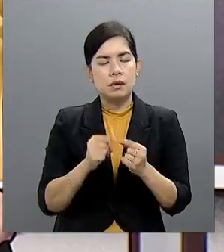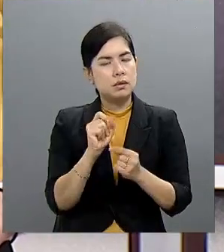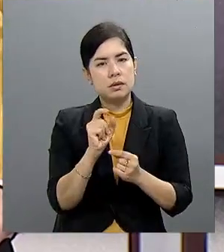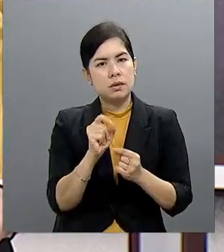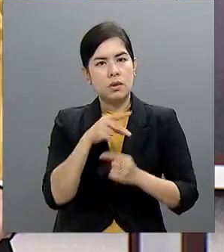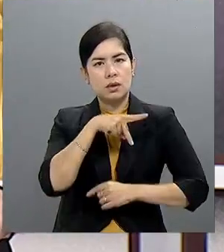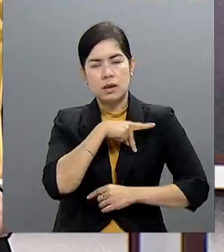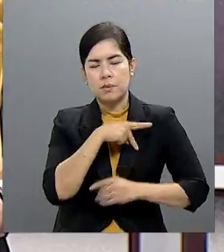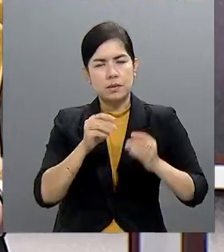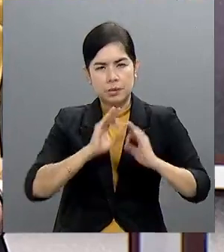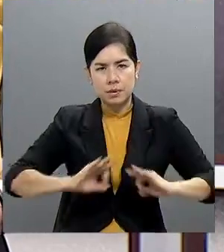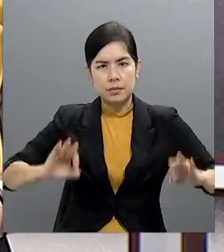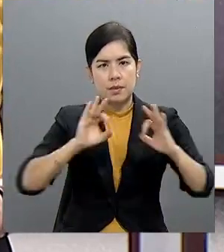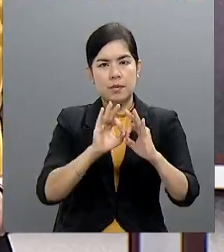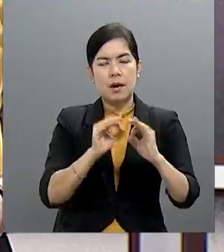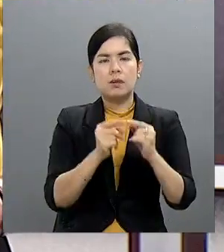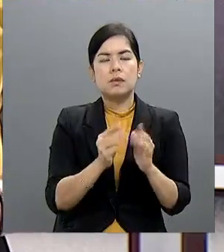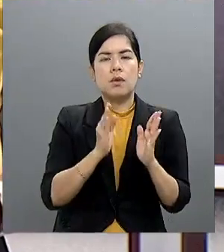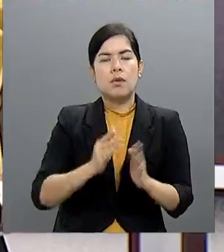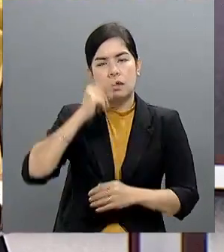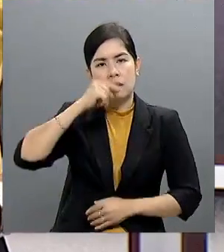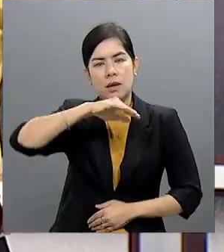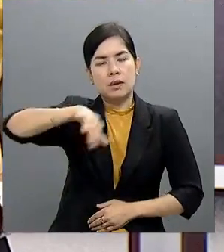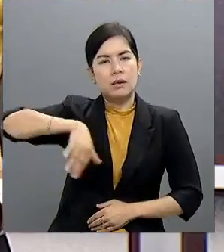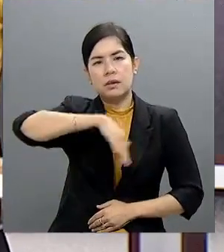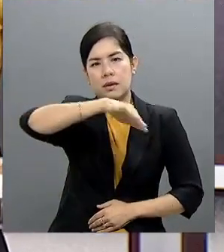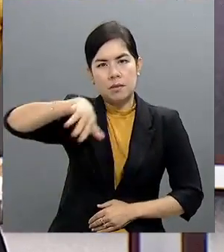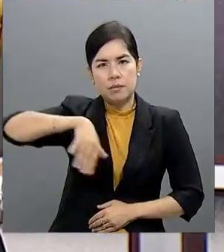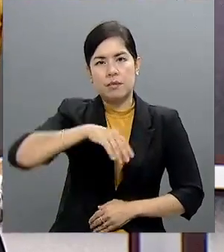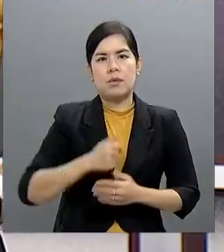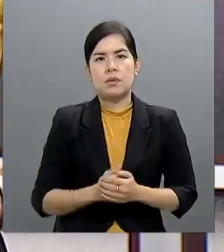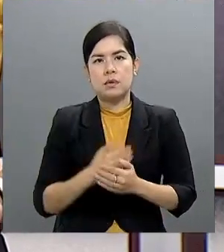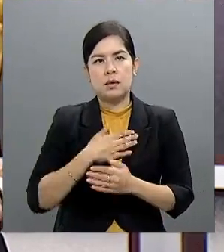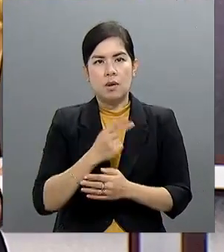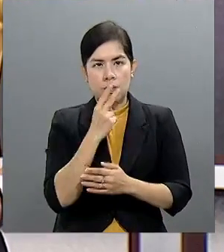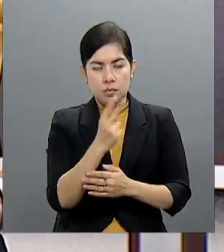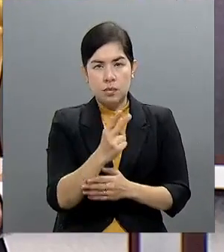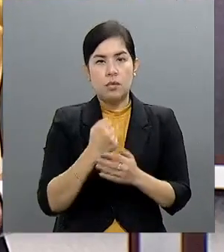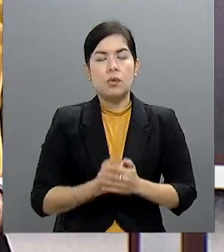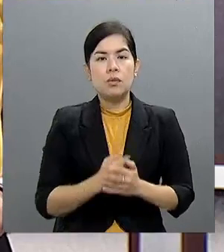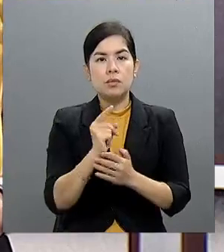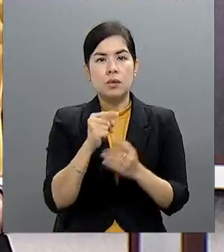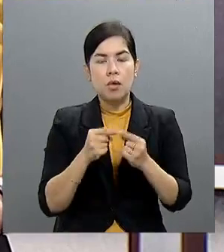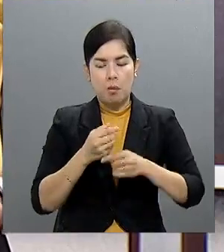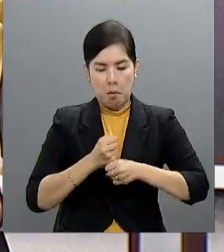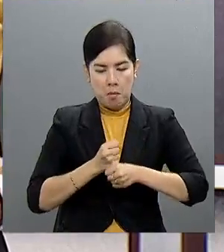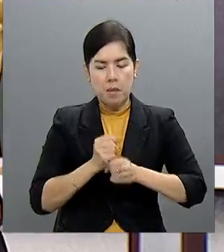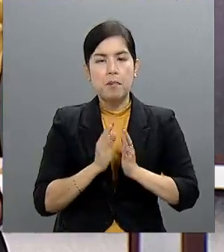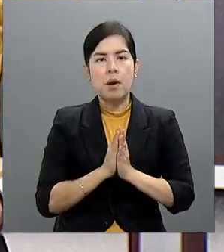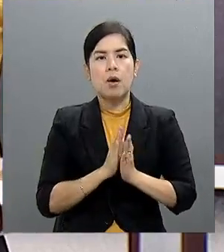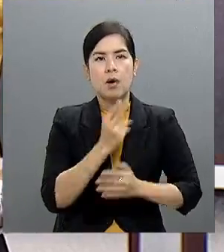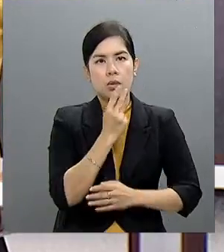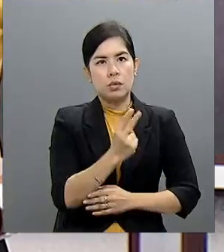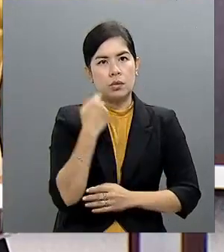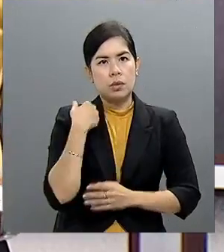ของพุทธศาสนิกชนคนไทยทั่วประเทศจริงๆนะคะเราเห็นองค์พระองค์ใหญ่แล้วเรารู้สึกอิ่มเอมใจปลาบปลื้มใจโด